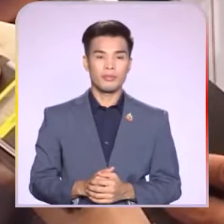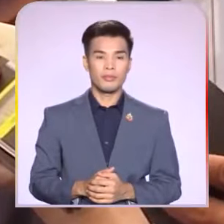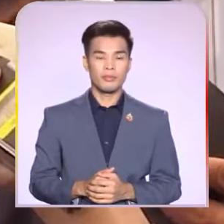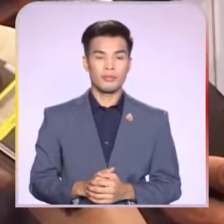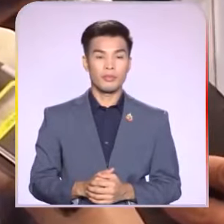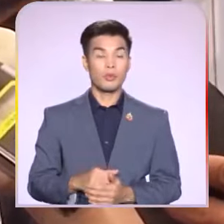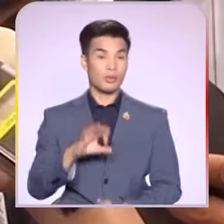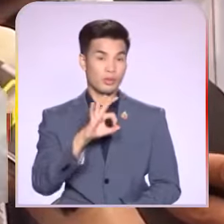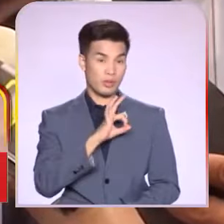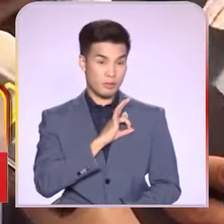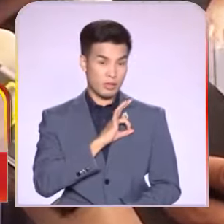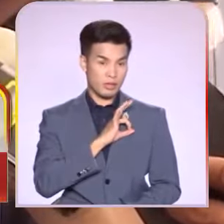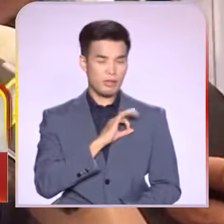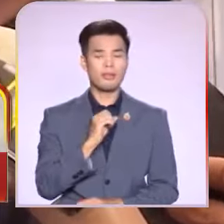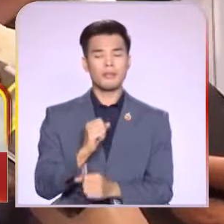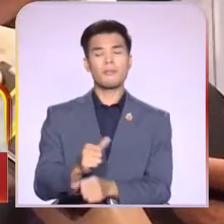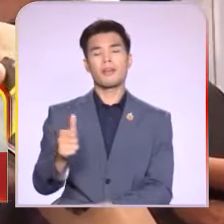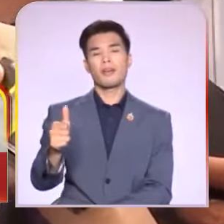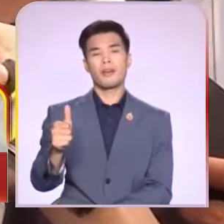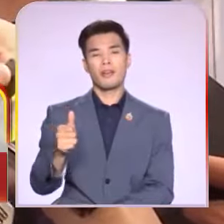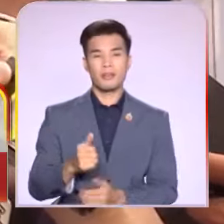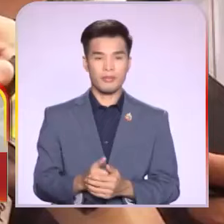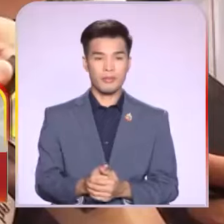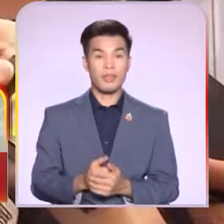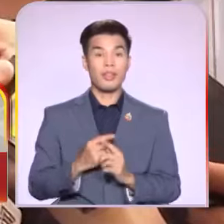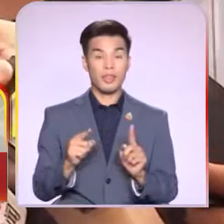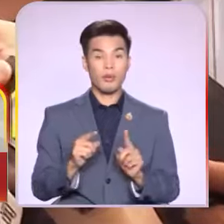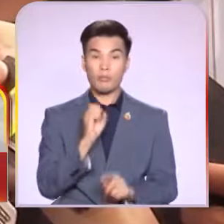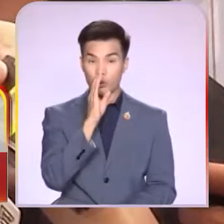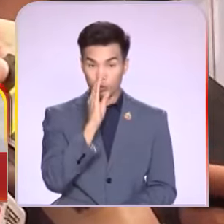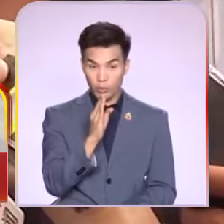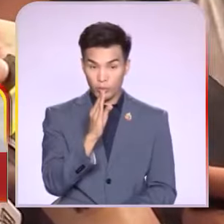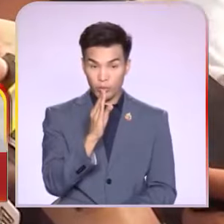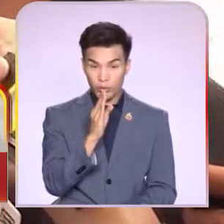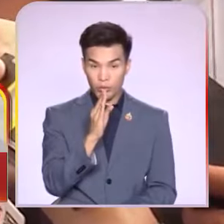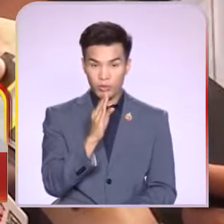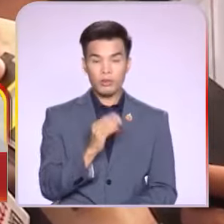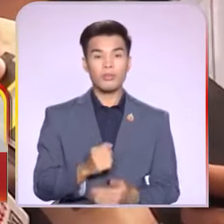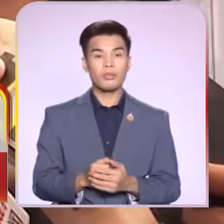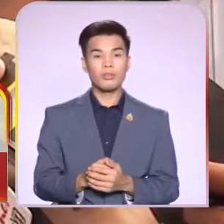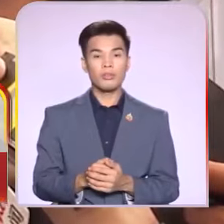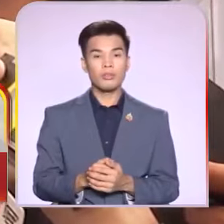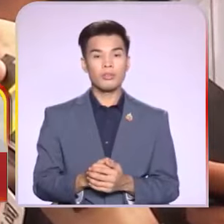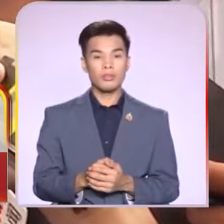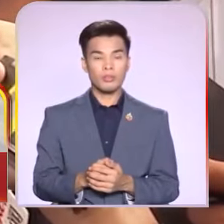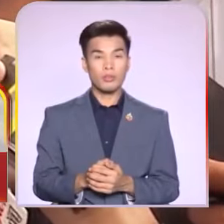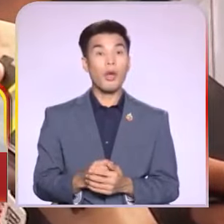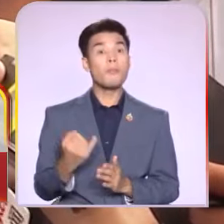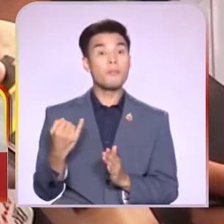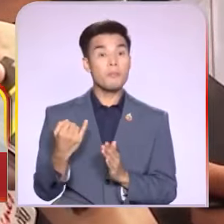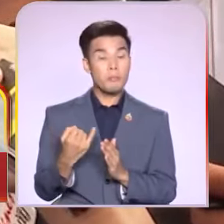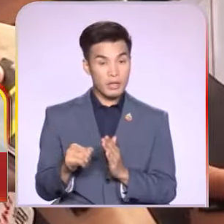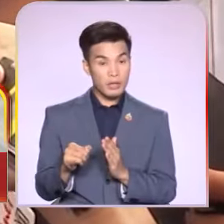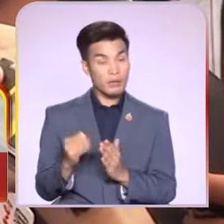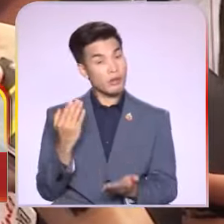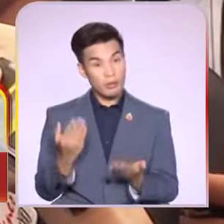ความเป็นสมาชิกพรรคใครก็เป็นได้นะครับแต่ก็อย่างที่บอกอะความผิด